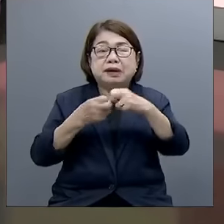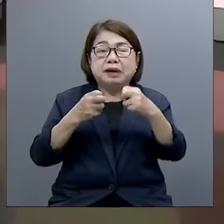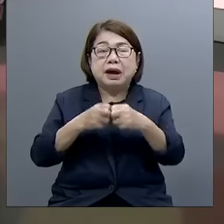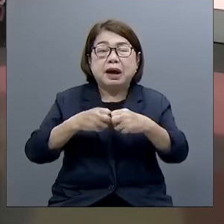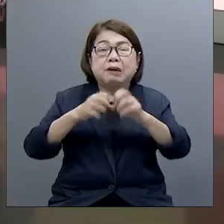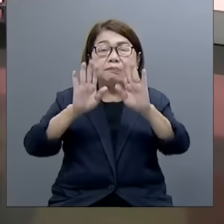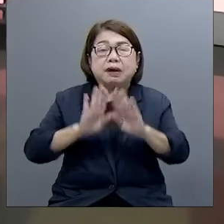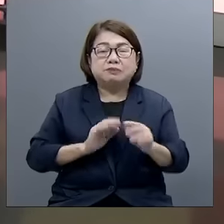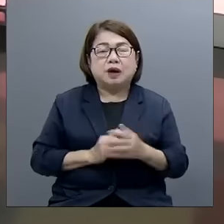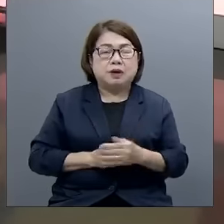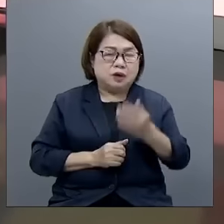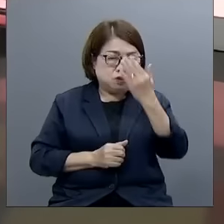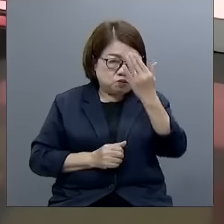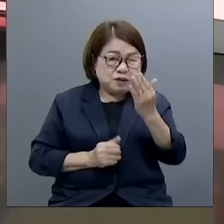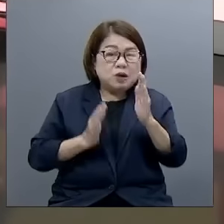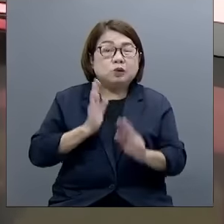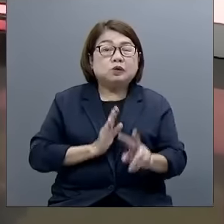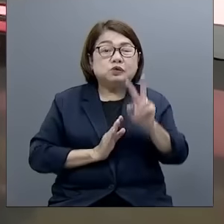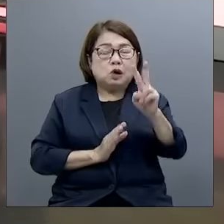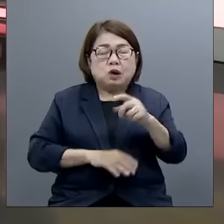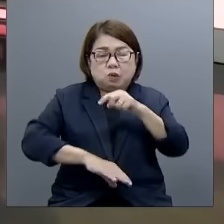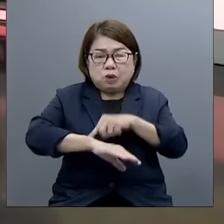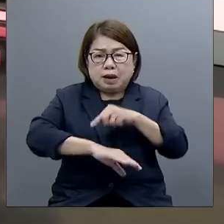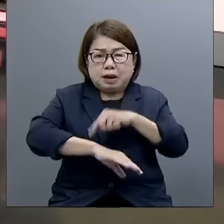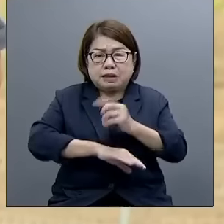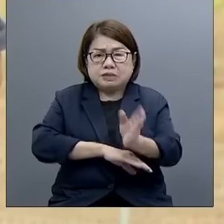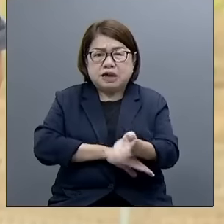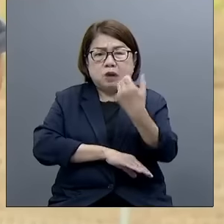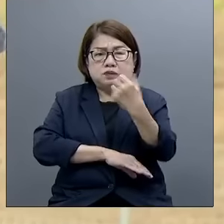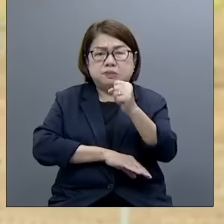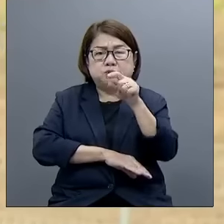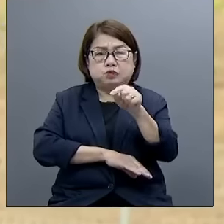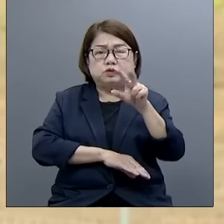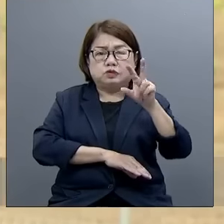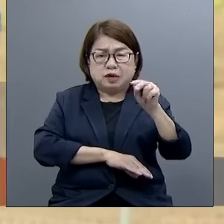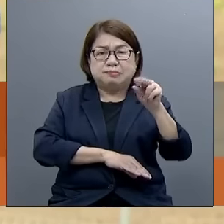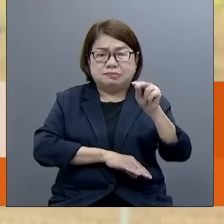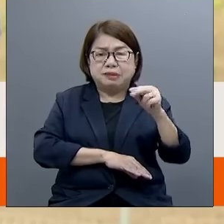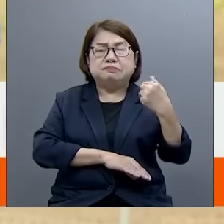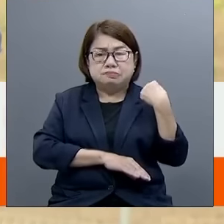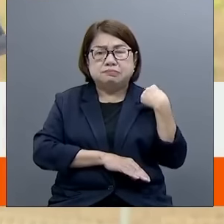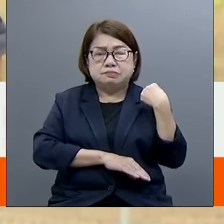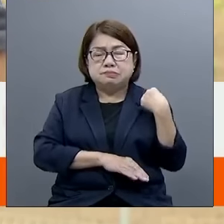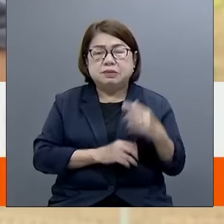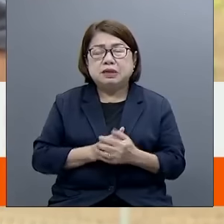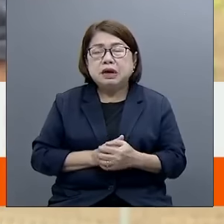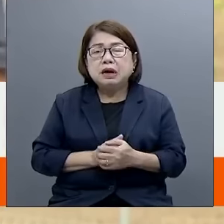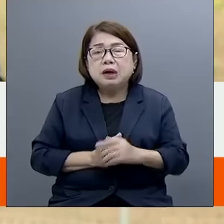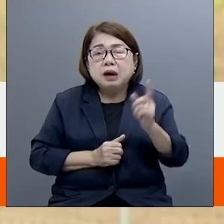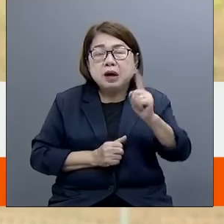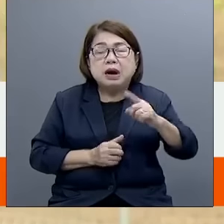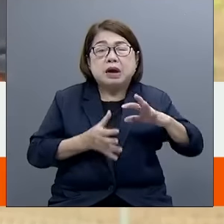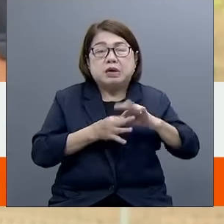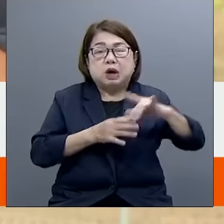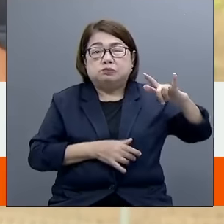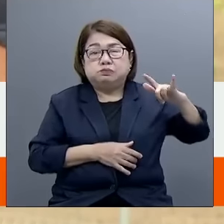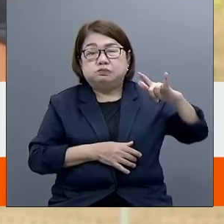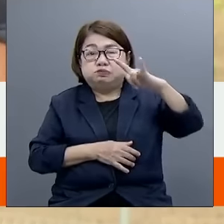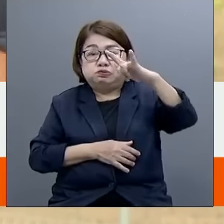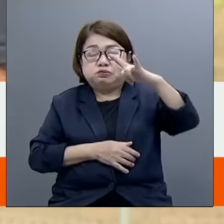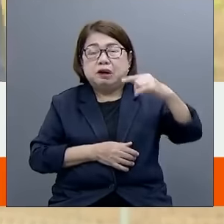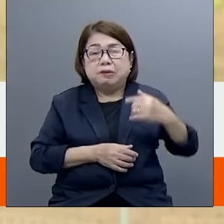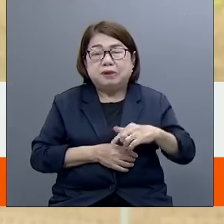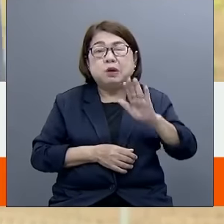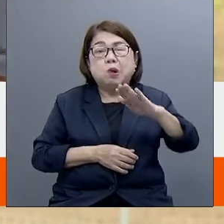งนภาคุณพรวดีครับเมื่อเวลาประมาณ10:30 นที่นี่มีความเคลื่อนไหวครับมีปฏิบัติการทางอากาศนะครับโดยมีเครื่องบิน